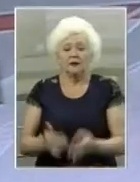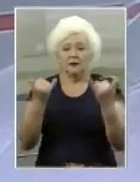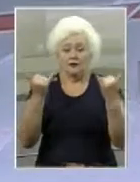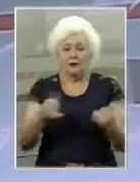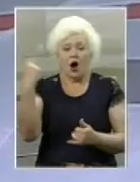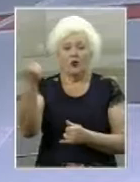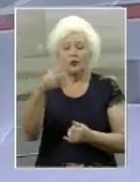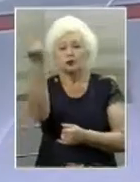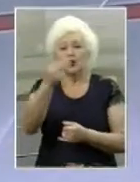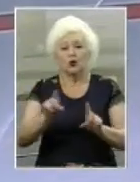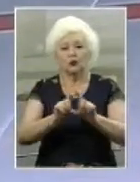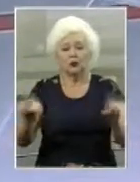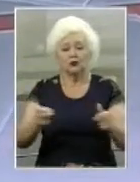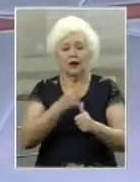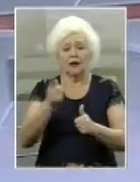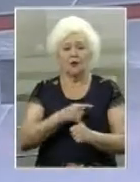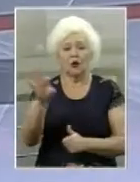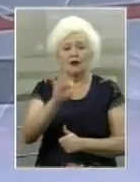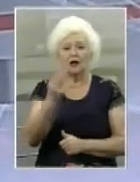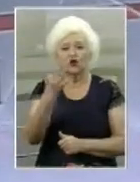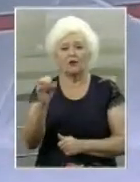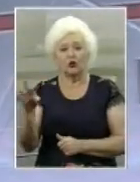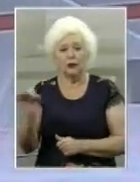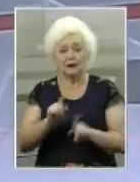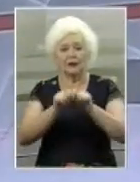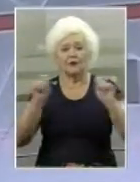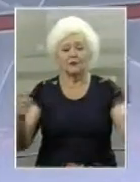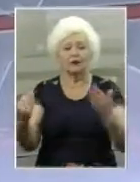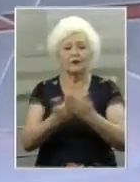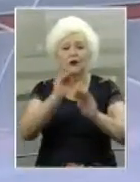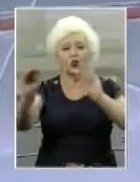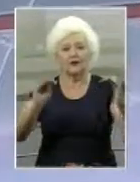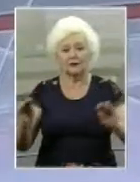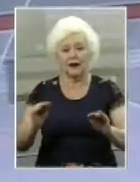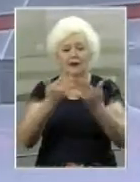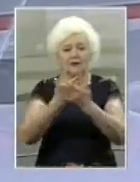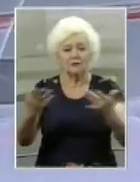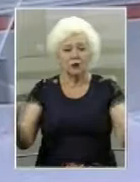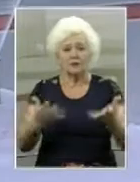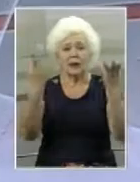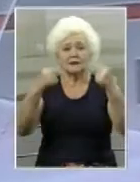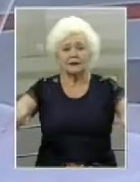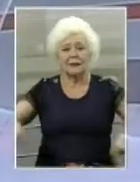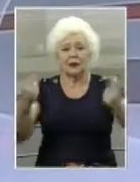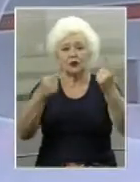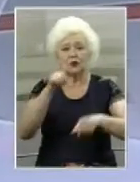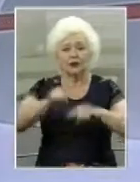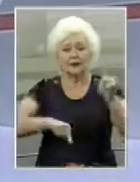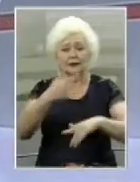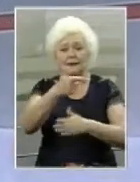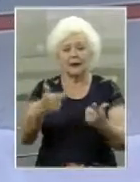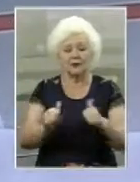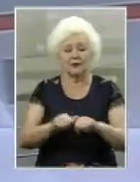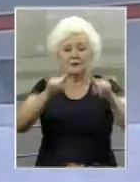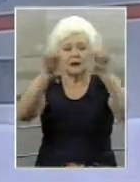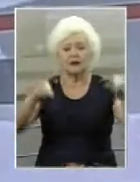Сьогодні в обласному художньому музеї імені Олексія Шовкуненка відкрилась нова виставка. В експозиції «З днем народження, рідне місто» – картини